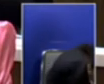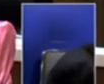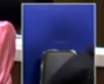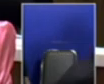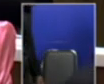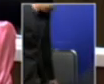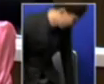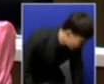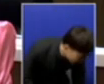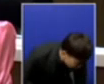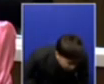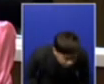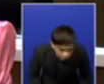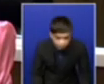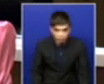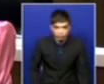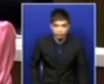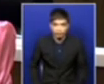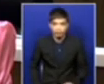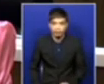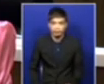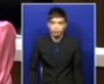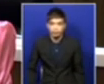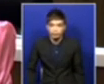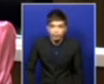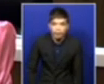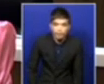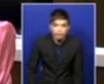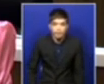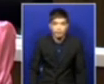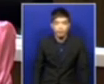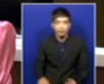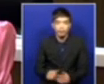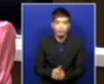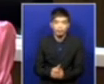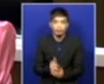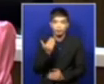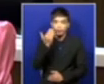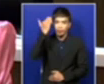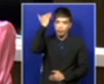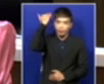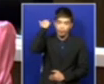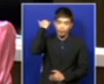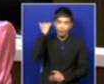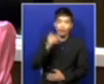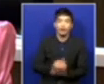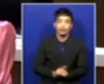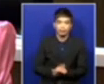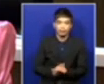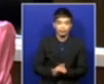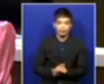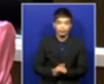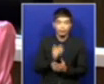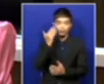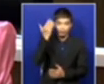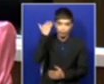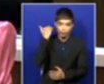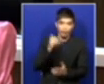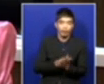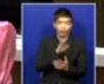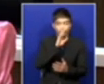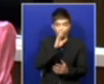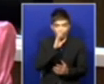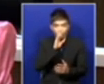ารพครับที่ผ่านมาเนี่ยท่านสร้างเงื่อนไขให้เกิดการเจรจาแน่นอนครับคนเราถ้าไม่มีเงื่อนไ